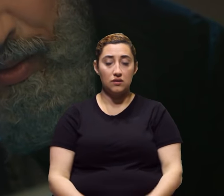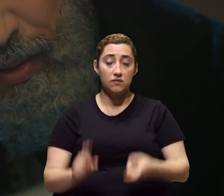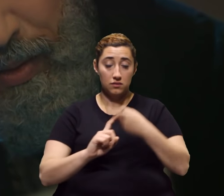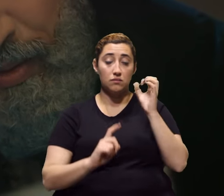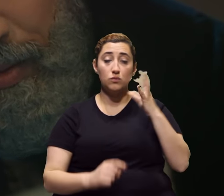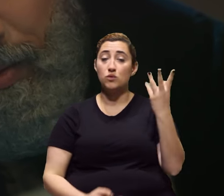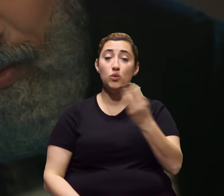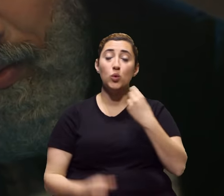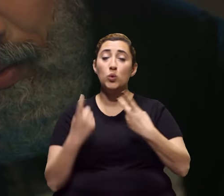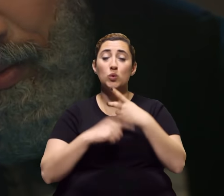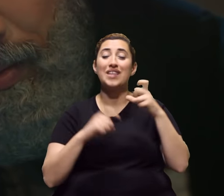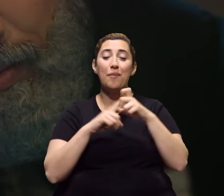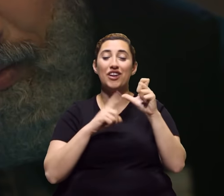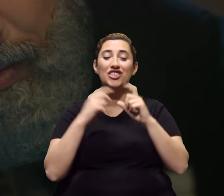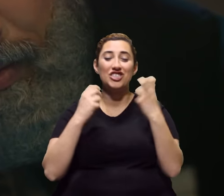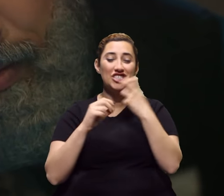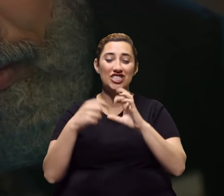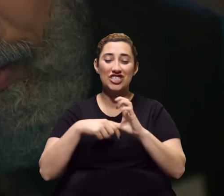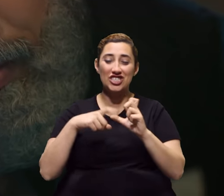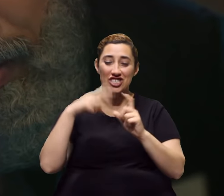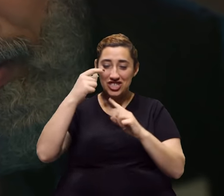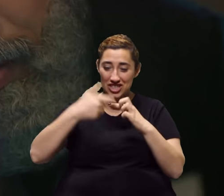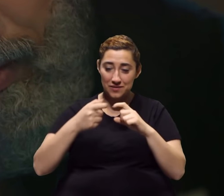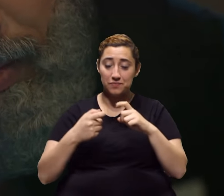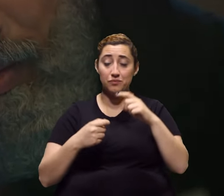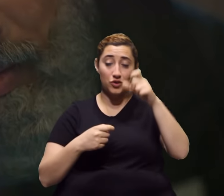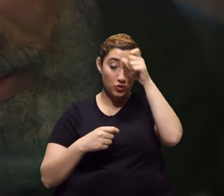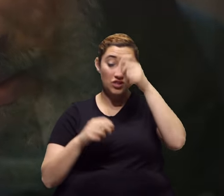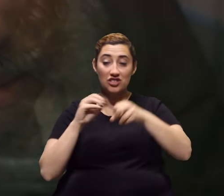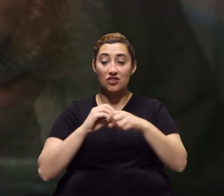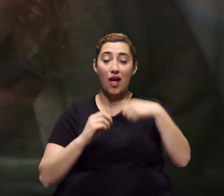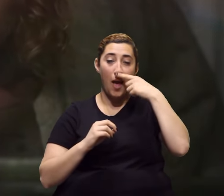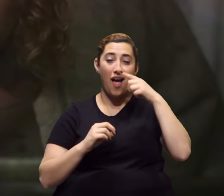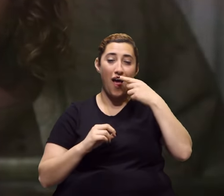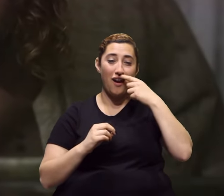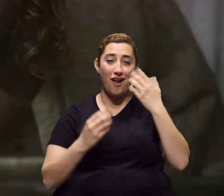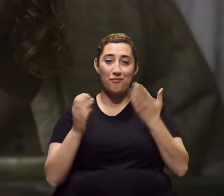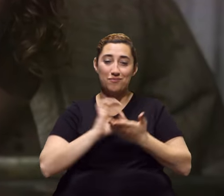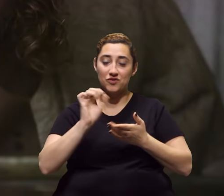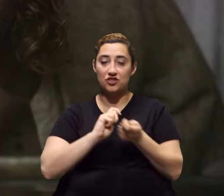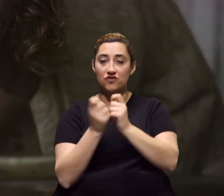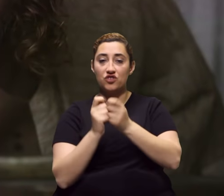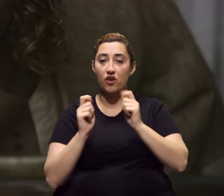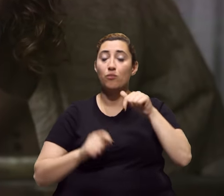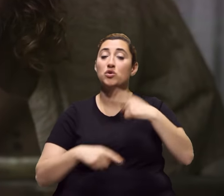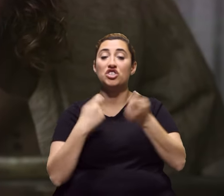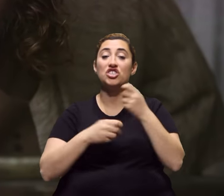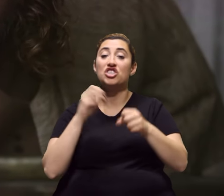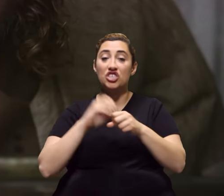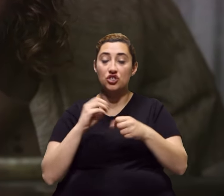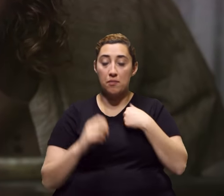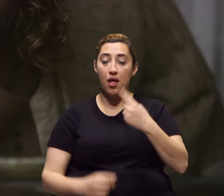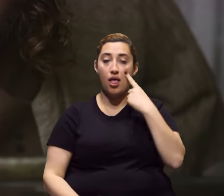Dahi birçok Yunus Emre şiirlerini Türk dilinden Arapçaya aktarmışız. Bu iş